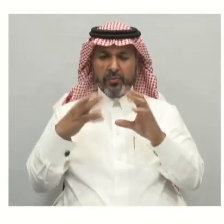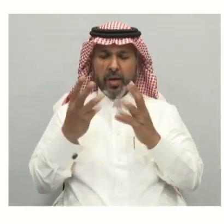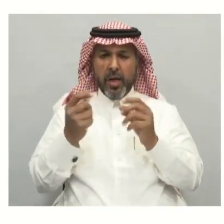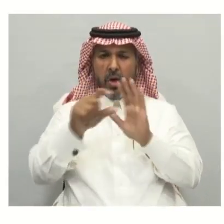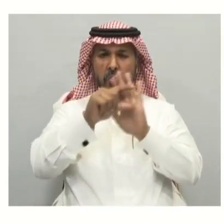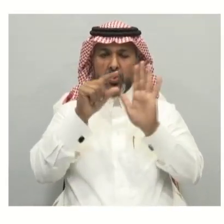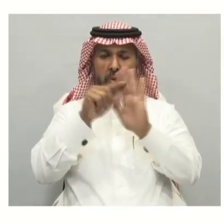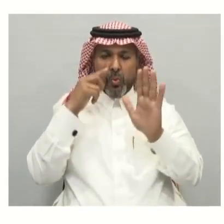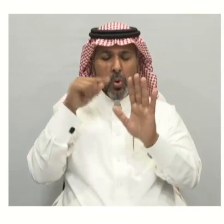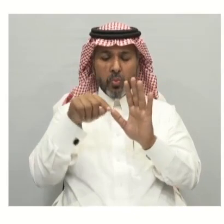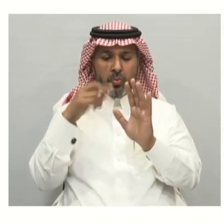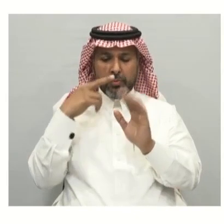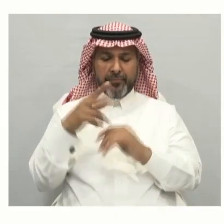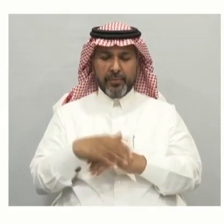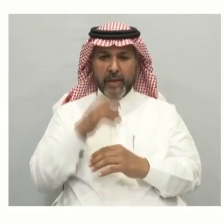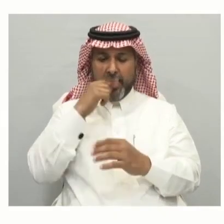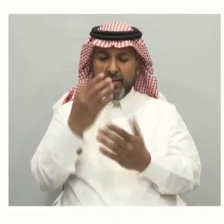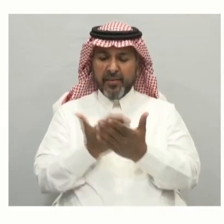عنوانا للتمثيل